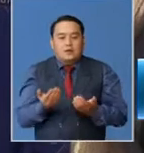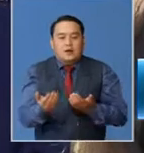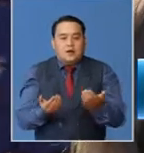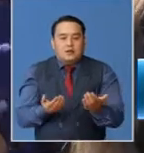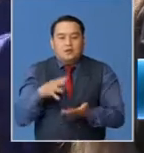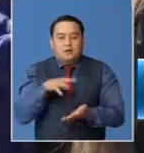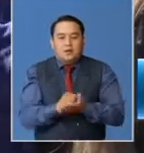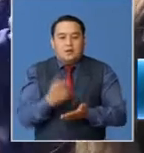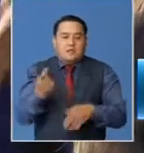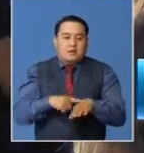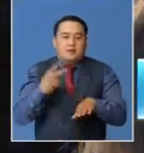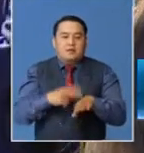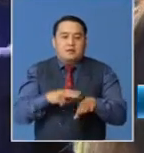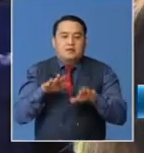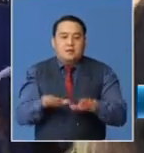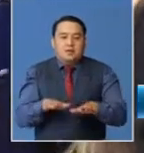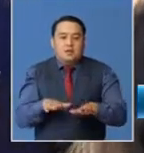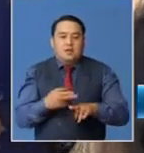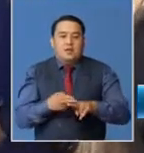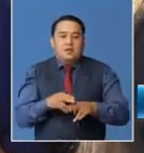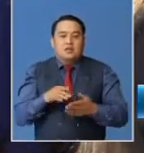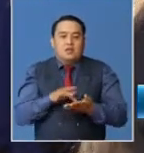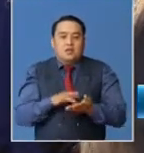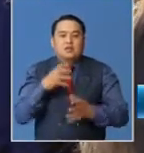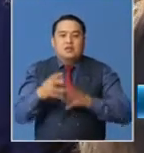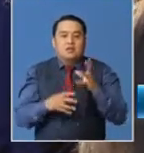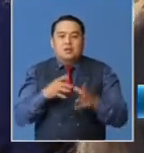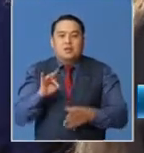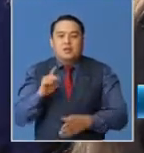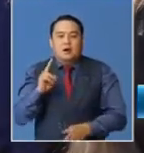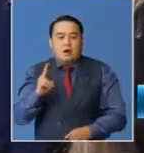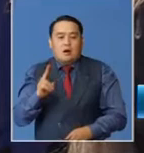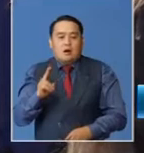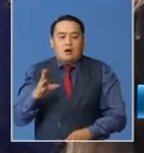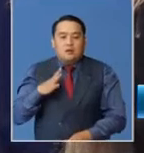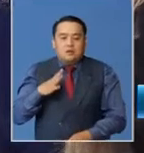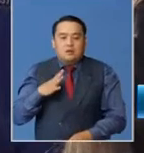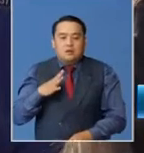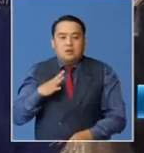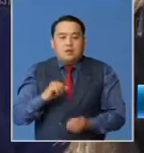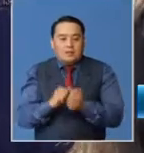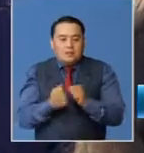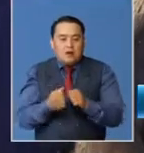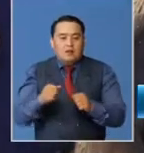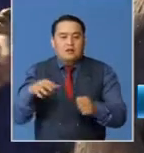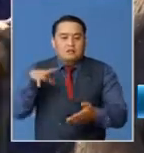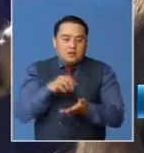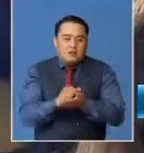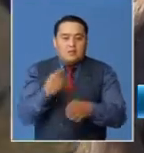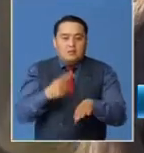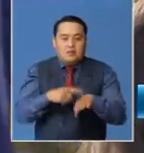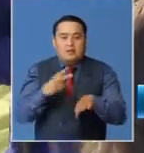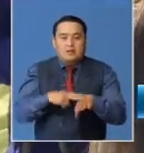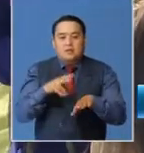где занимаем постоянно первые, вторые и третьи места. Также ездим на чемпионат Республики Казахстан на Тамгалытас или занимаем первые, вторые и